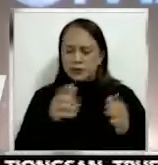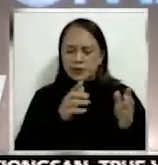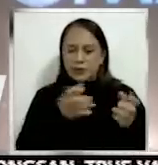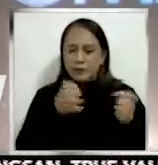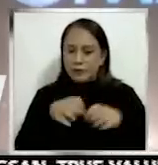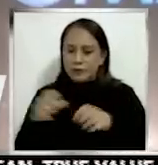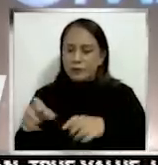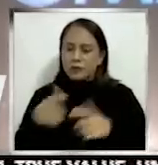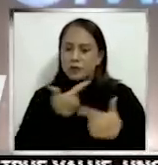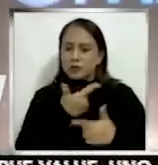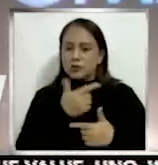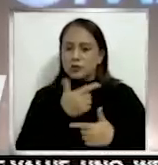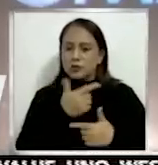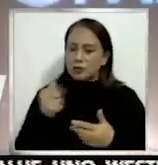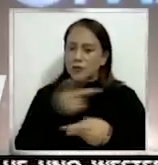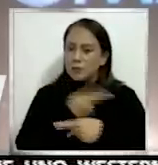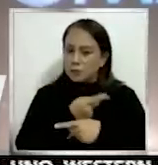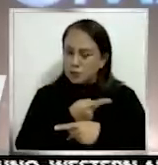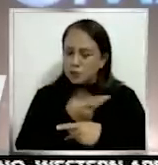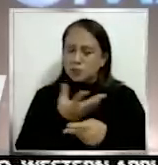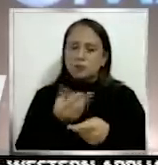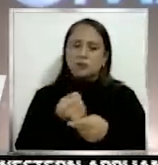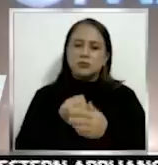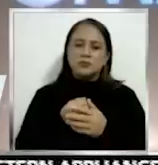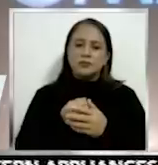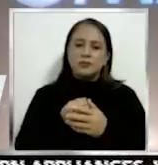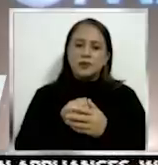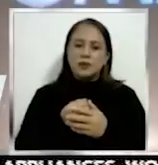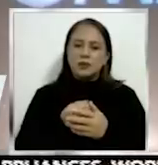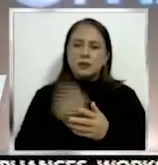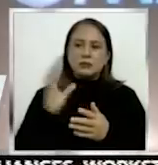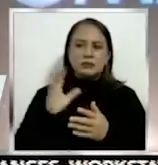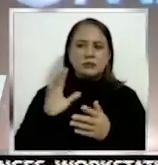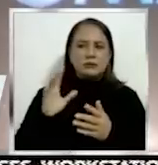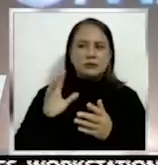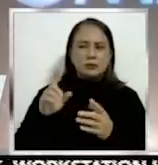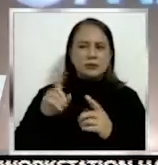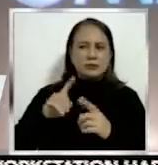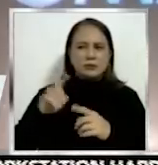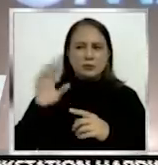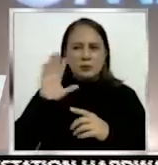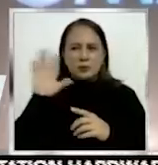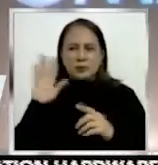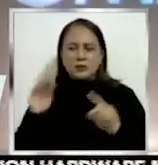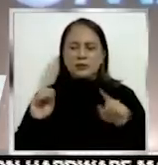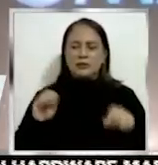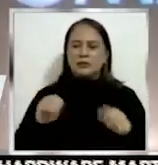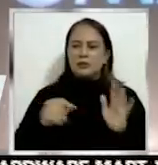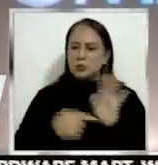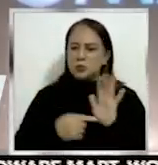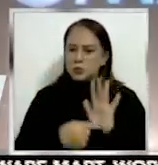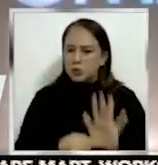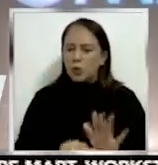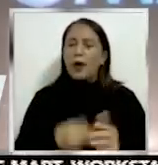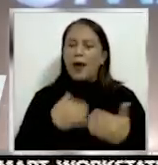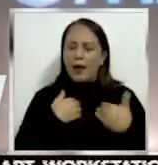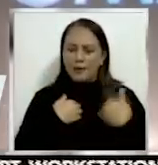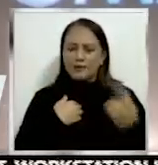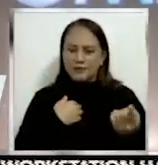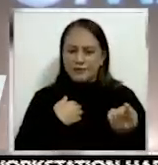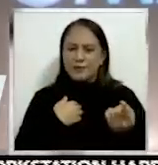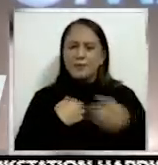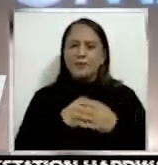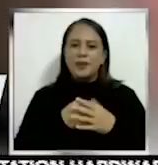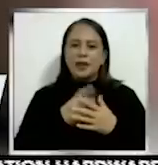sa pag-produce ng mga kakaibang television series ay nandyan po. And kaya